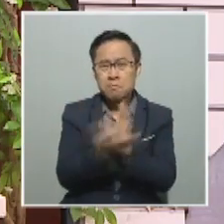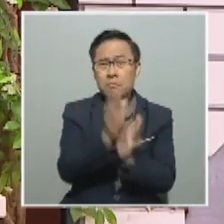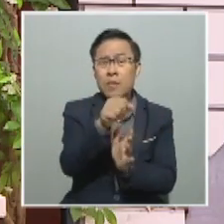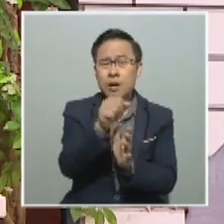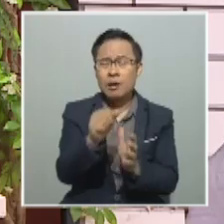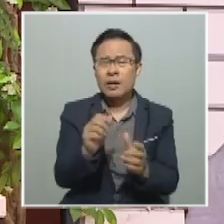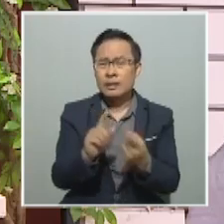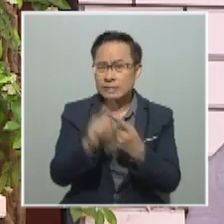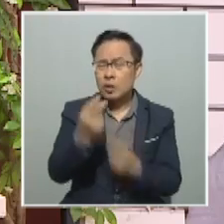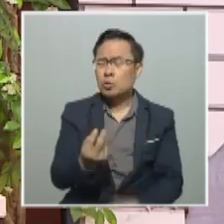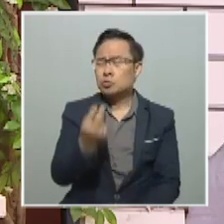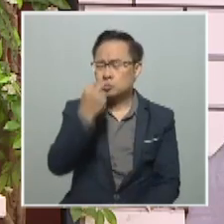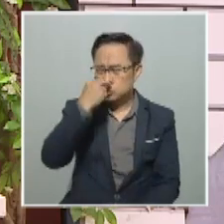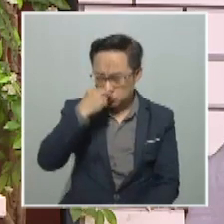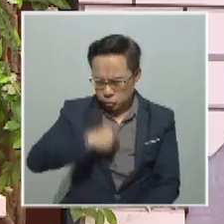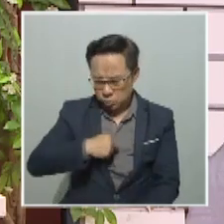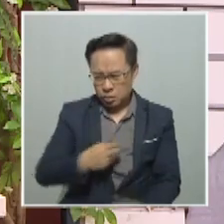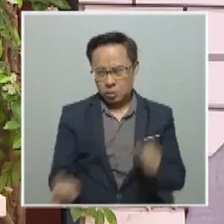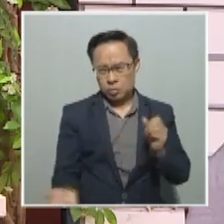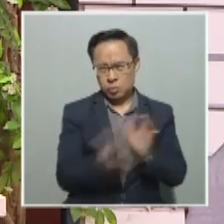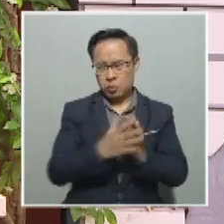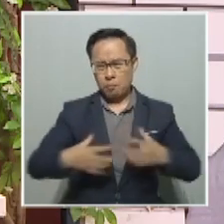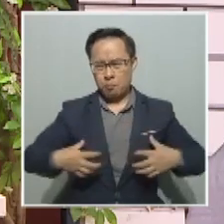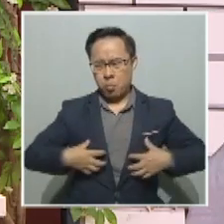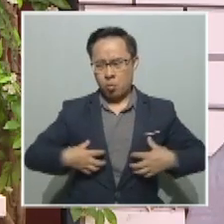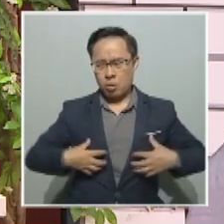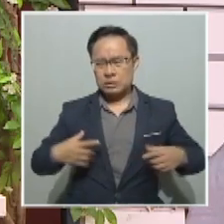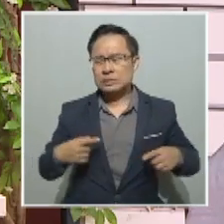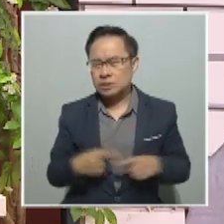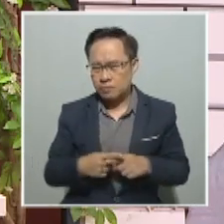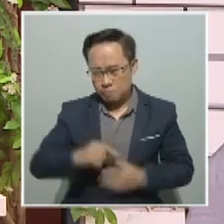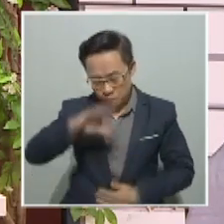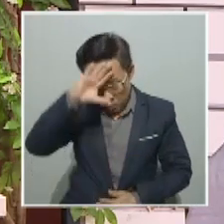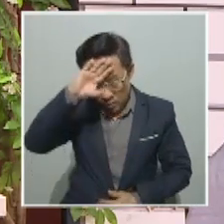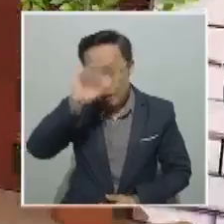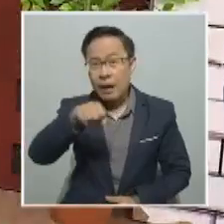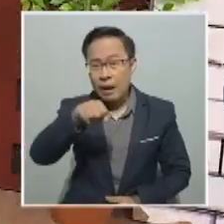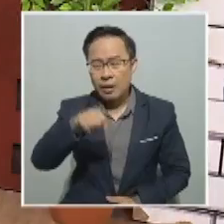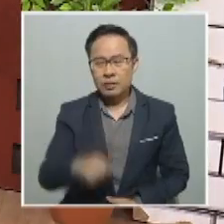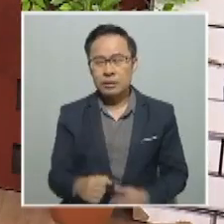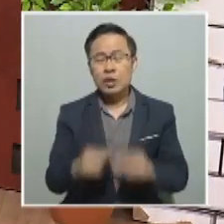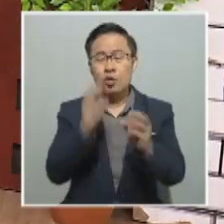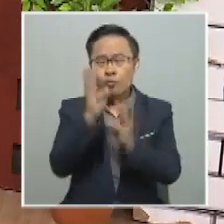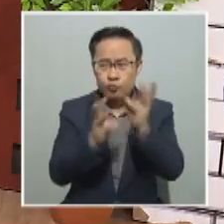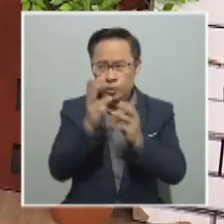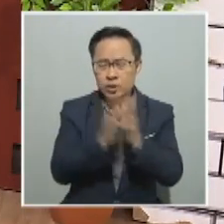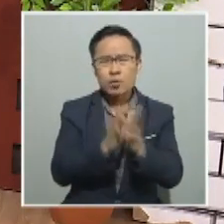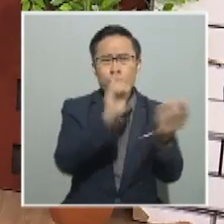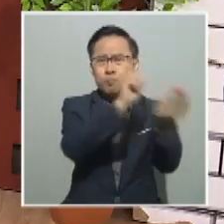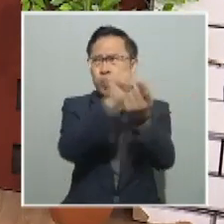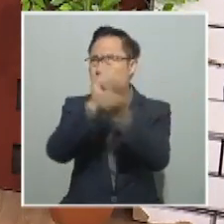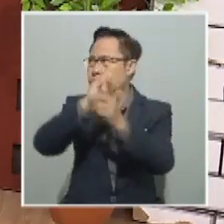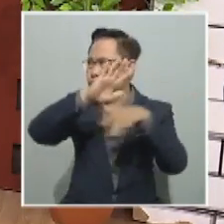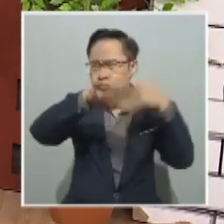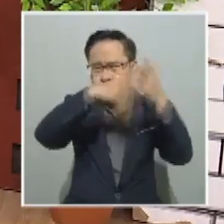เราจะได้แต่สูดเข้าไปแล้วมันจะลงไปที่ขั้วปอดไปทำอันตรายต่อสุขภาพเลยนะคะฝุ่นที่มันลอยฟุ้งม